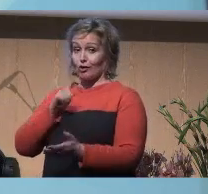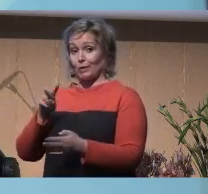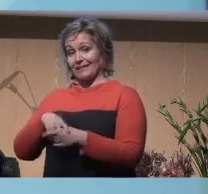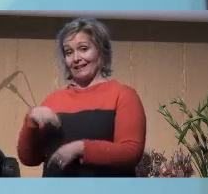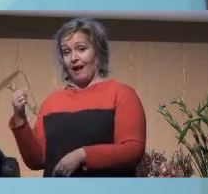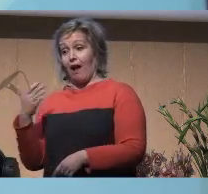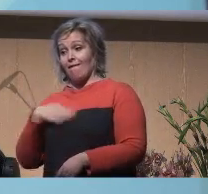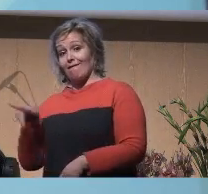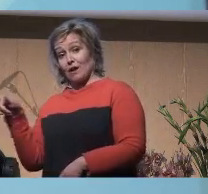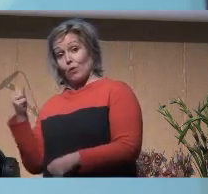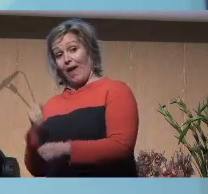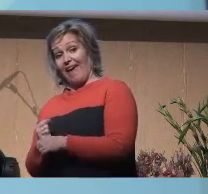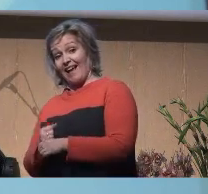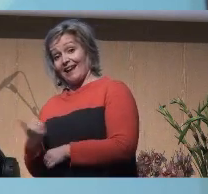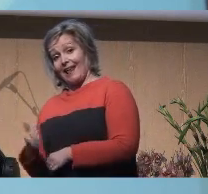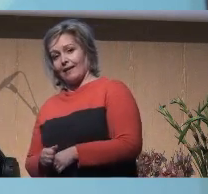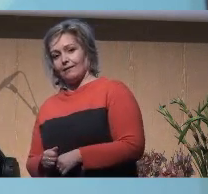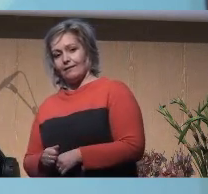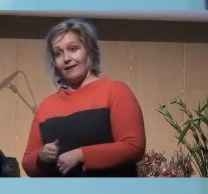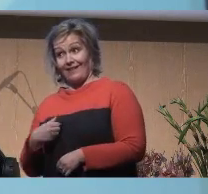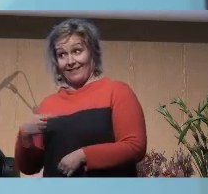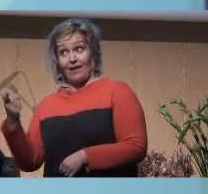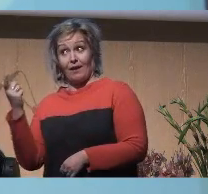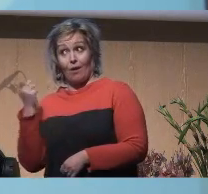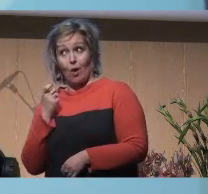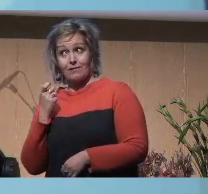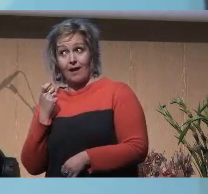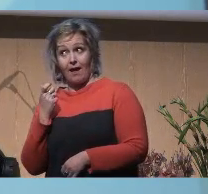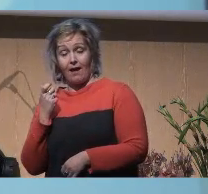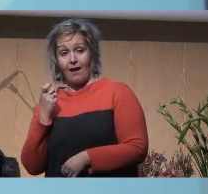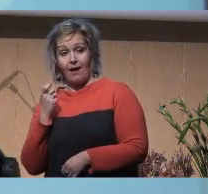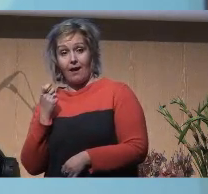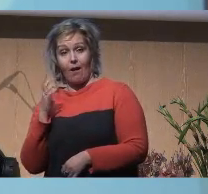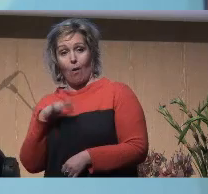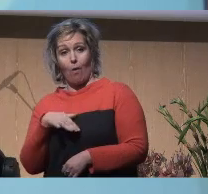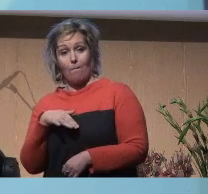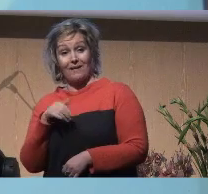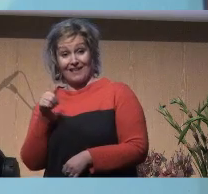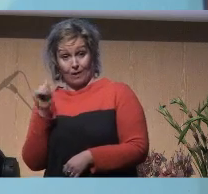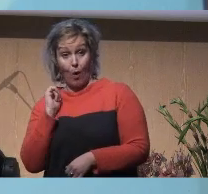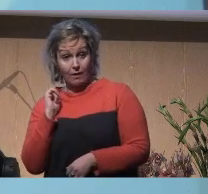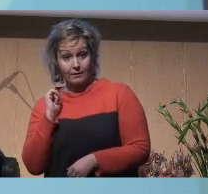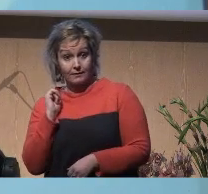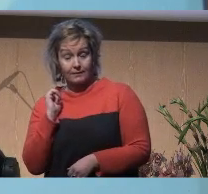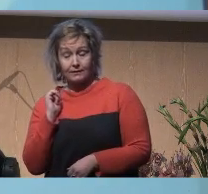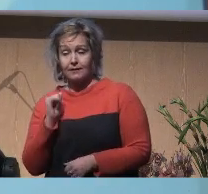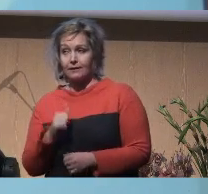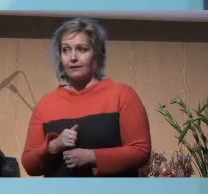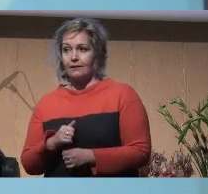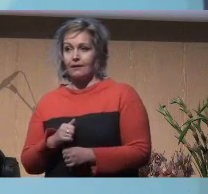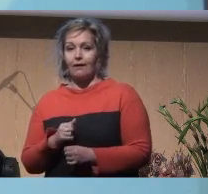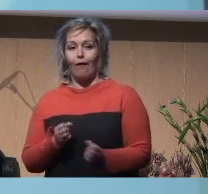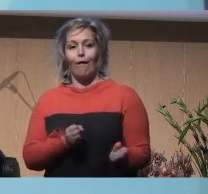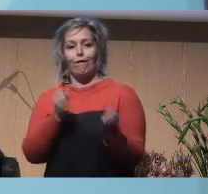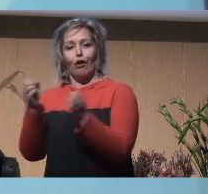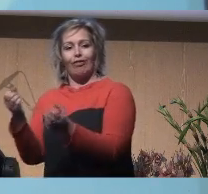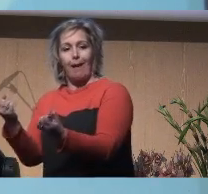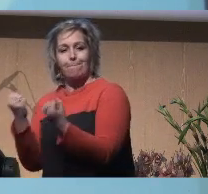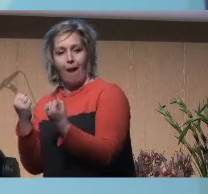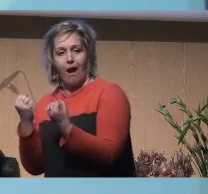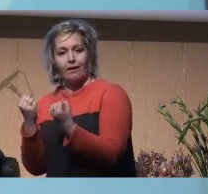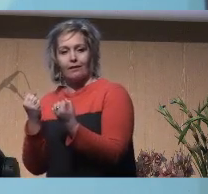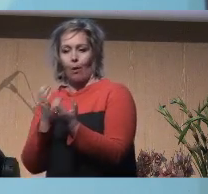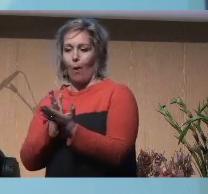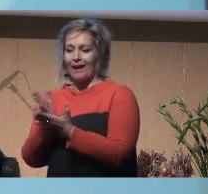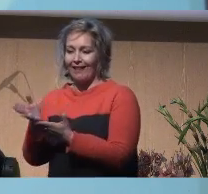der, og hva vil du egentlig? Det hørte vi om noe om i går, om å flytte makt, om ny